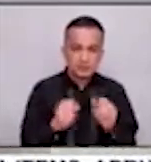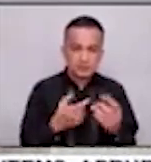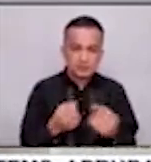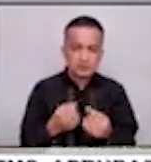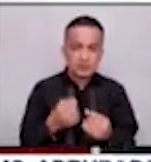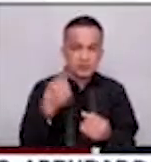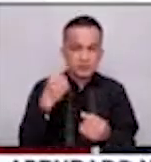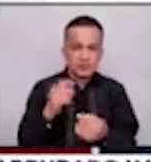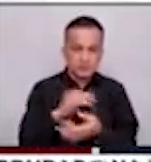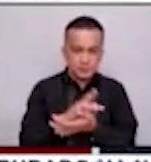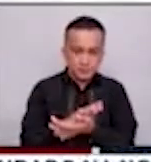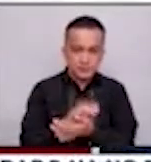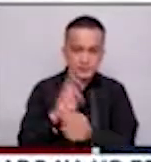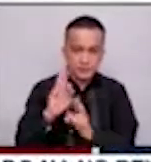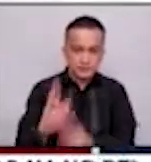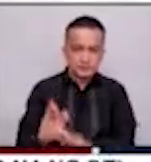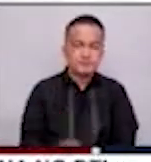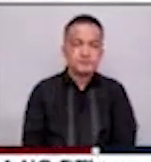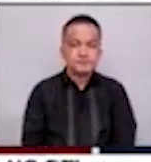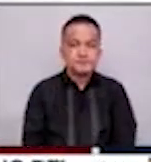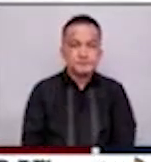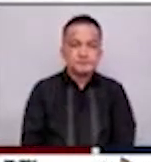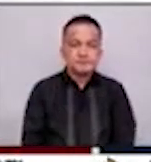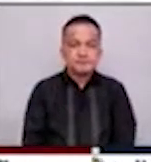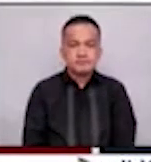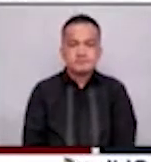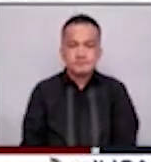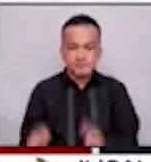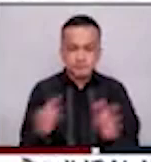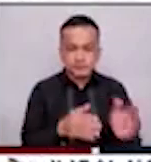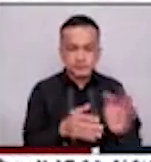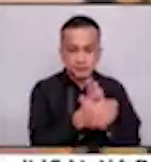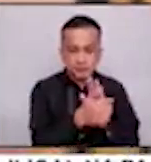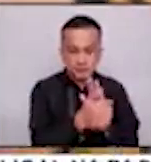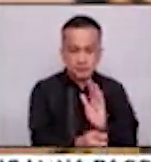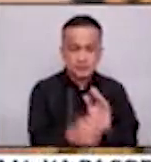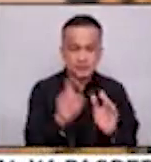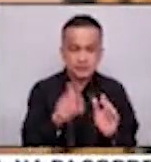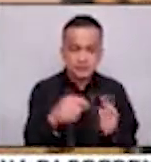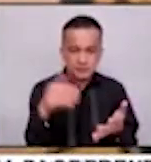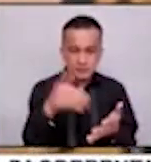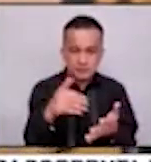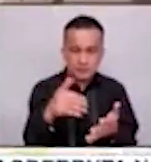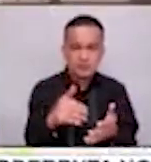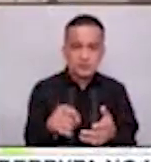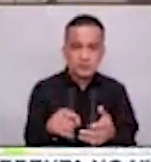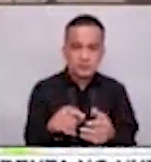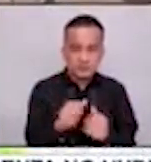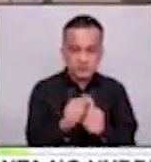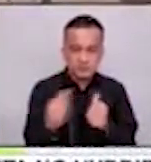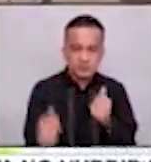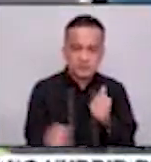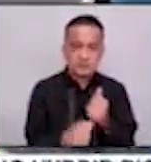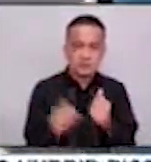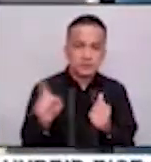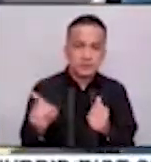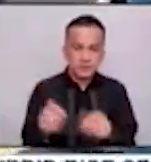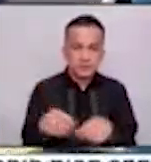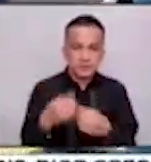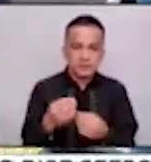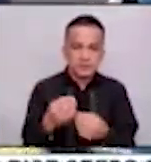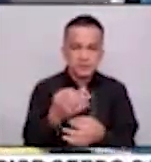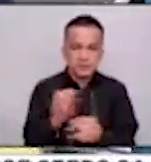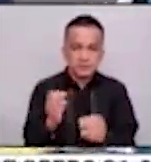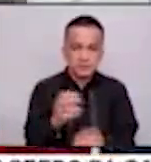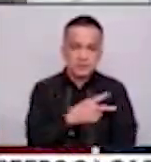COVID-19 response. Para naman sa isang eksperto, dapat itong pag-aralang mabuti. Nakapailalim kasi rito ang pagbibigay ng libreng bakuna